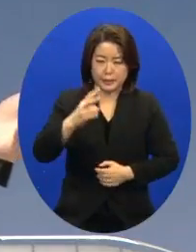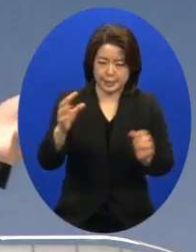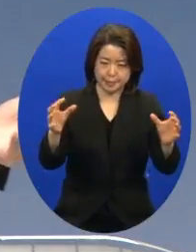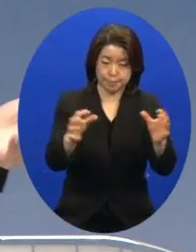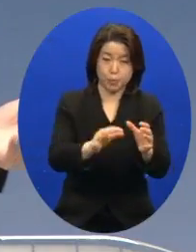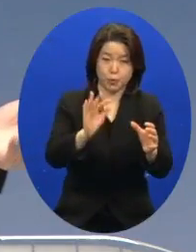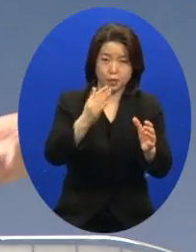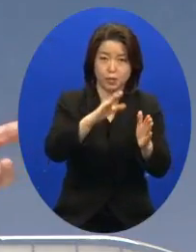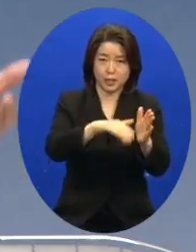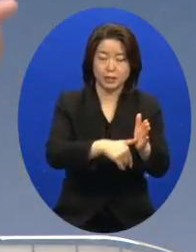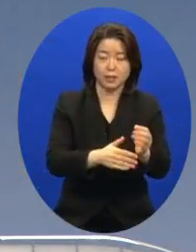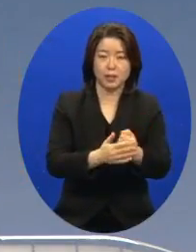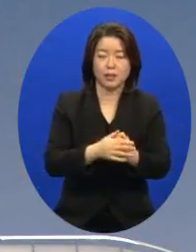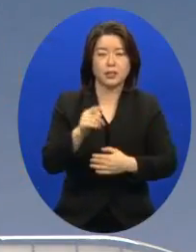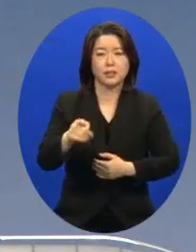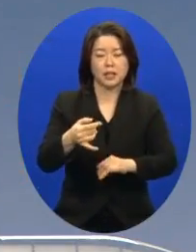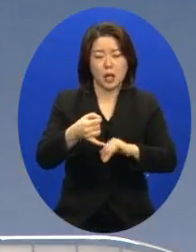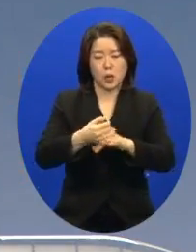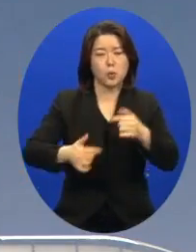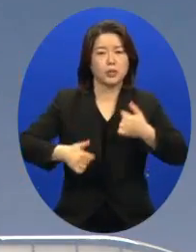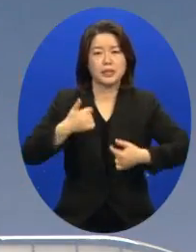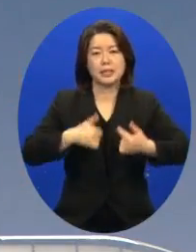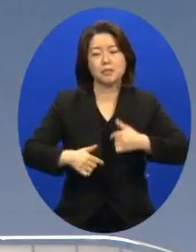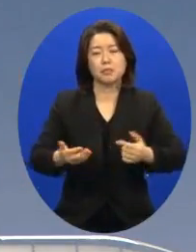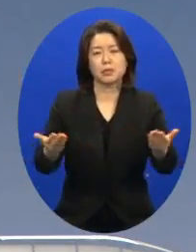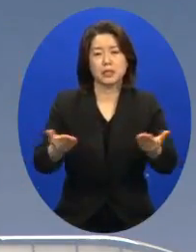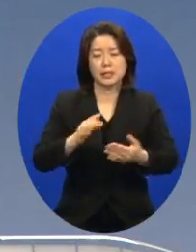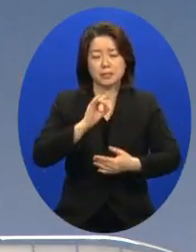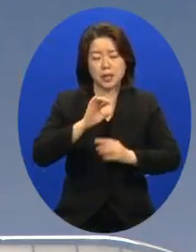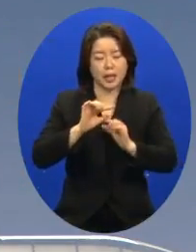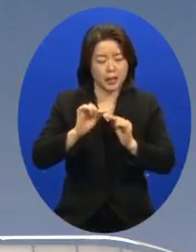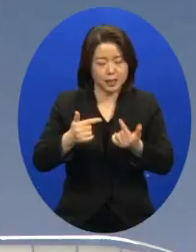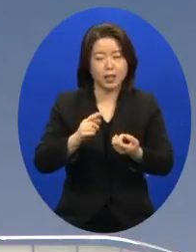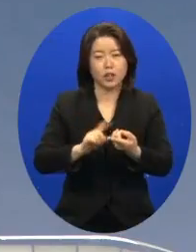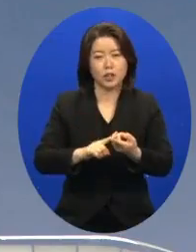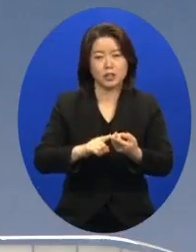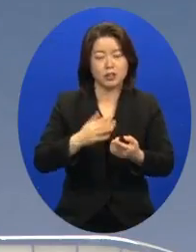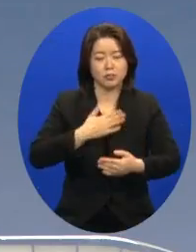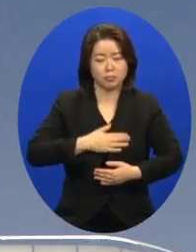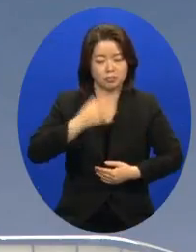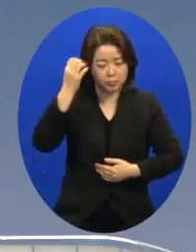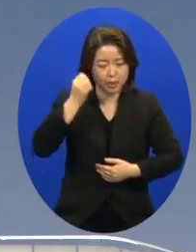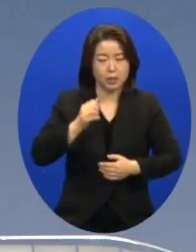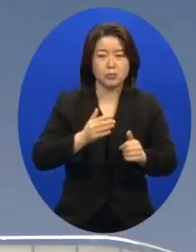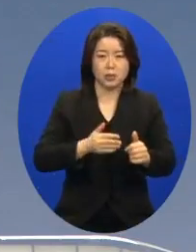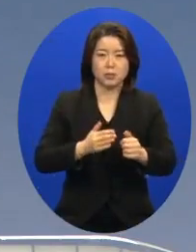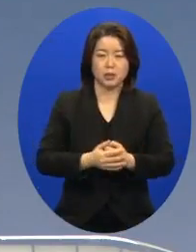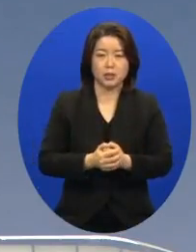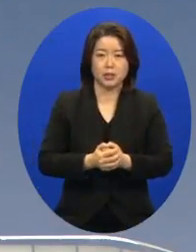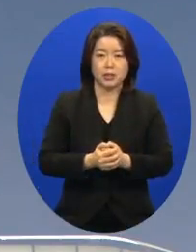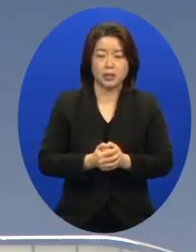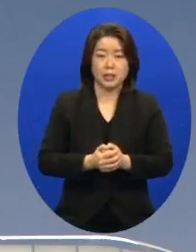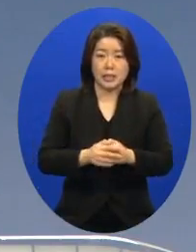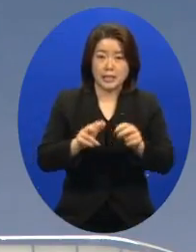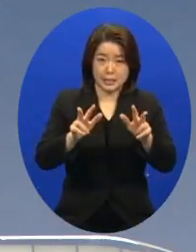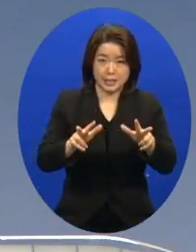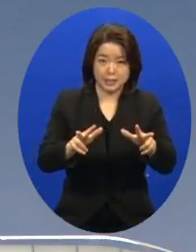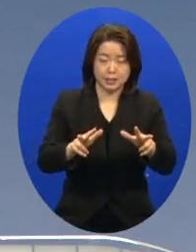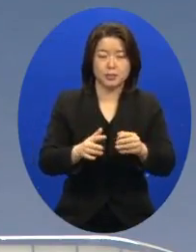될 때 그게 꼭 기쁜 일 많은 아니게 된다는 사실을 알아야 됩니다 그러므로 지금